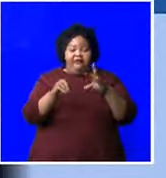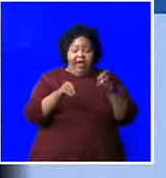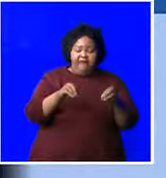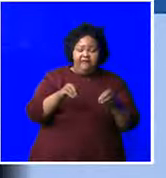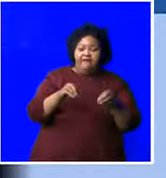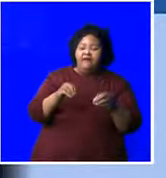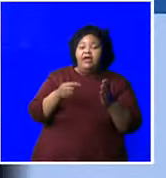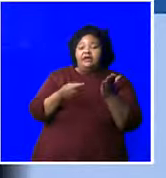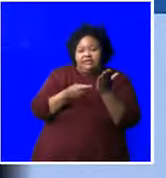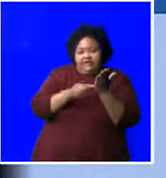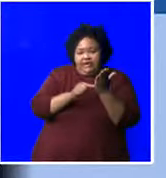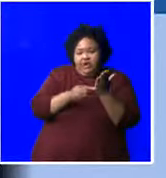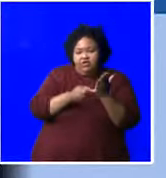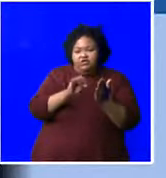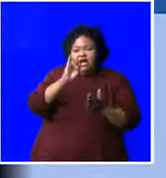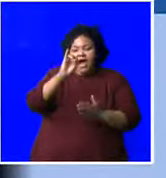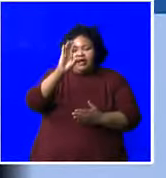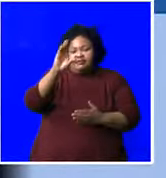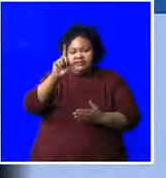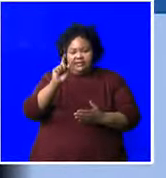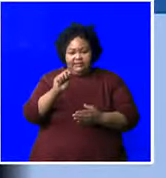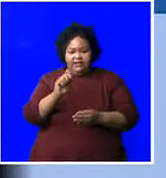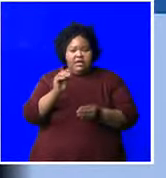lasuka lengakithi enkundleni